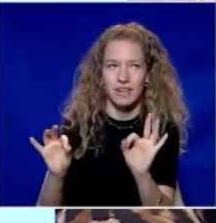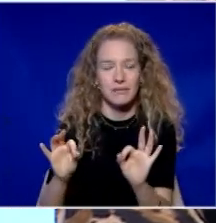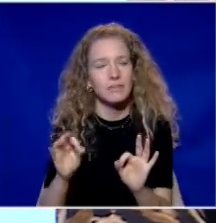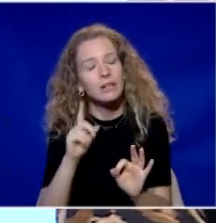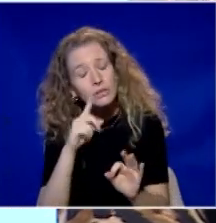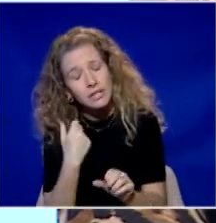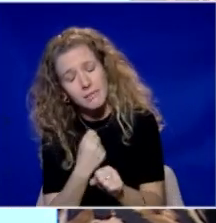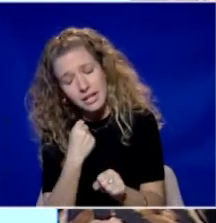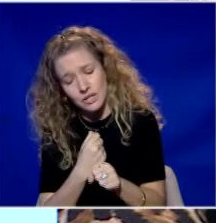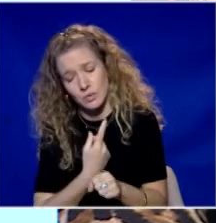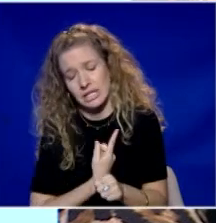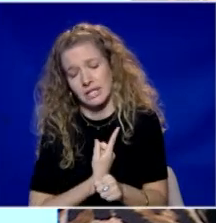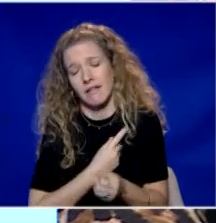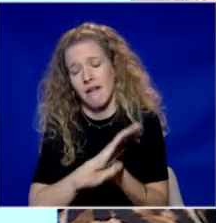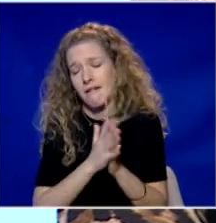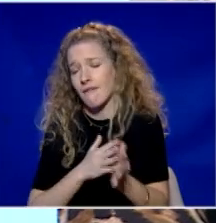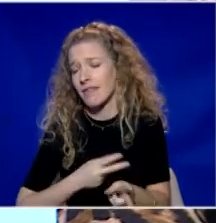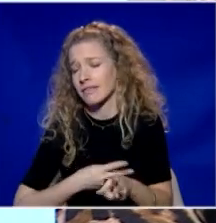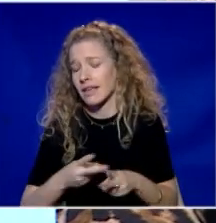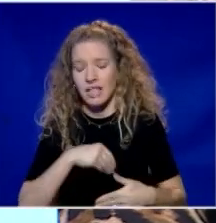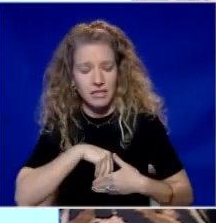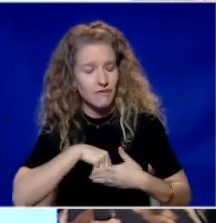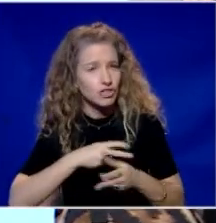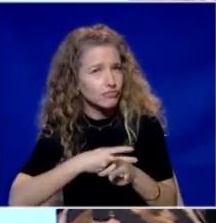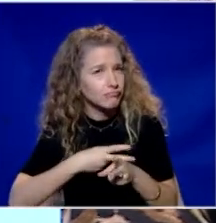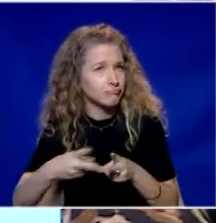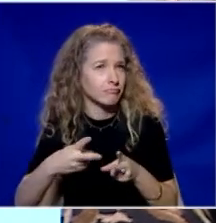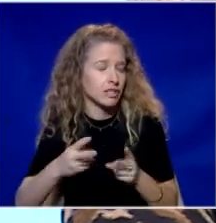הכל ניקיון. אני אדם נקי בנפש.